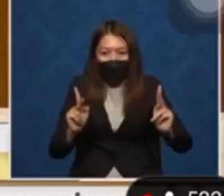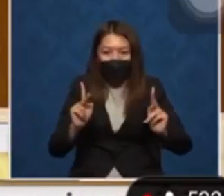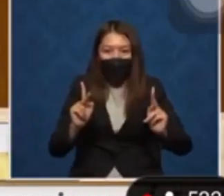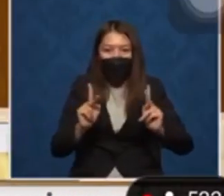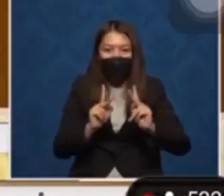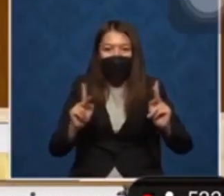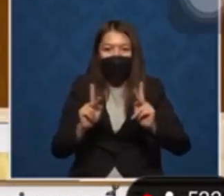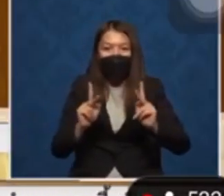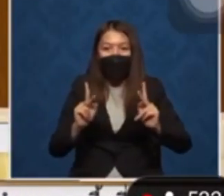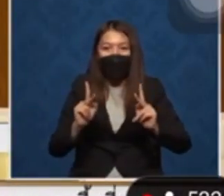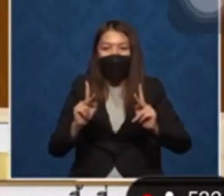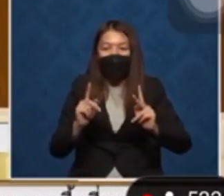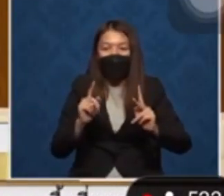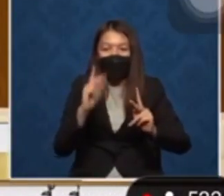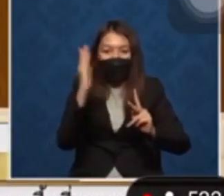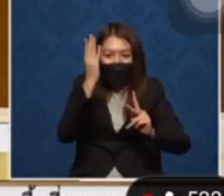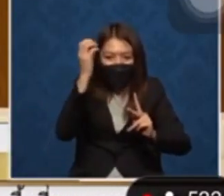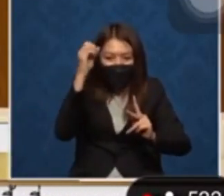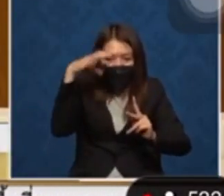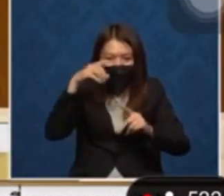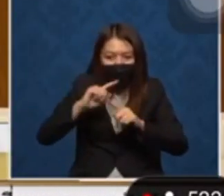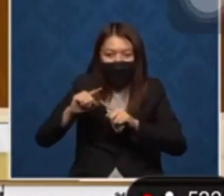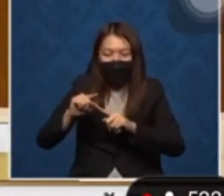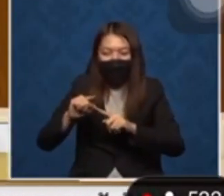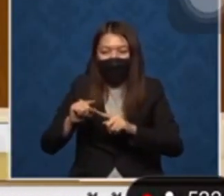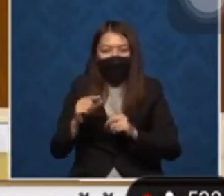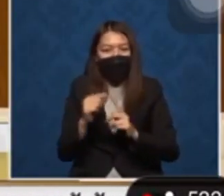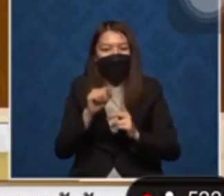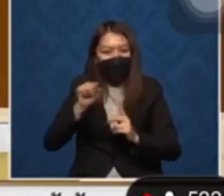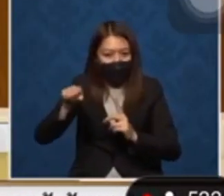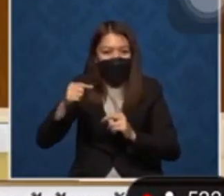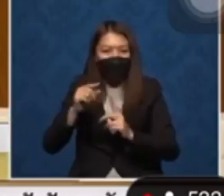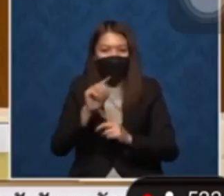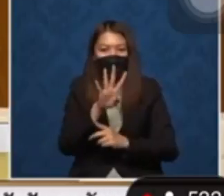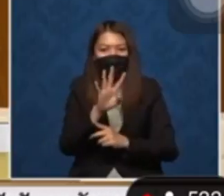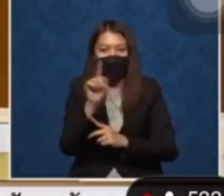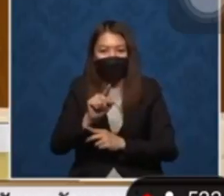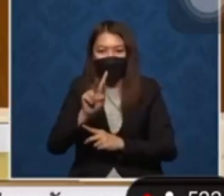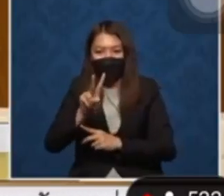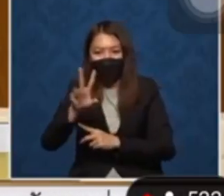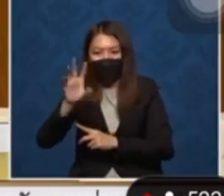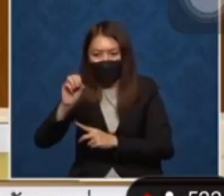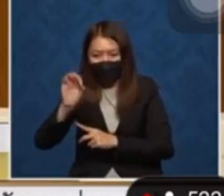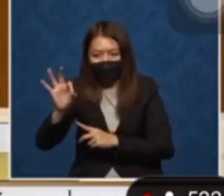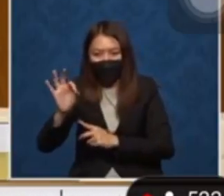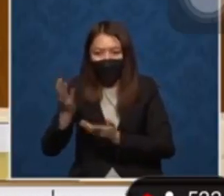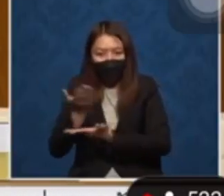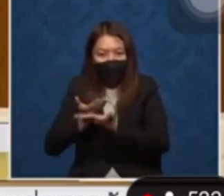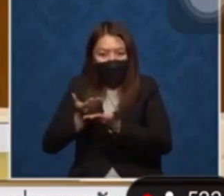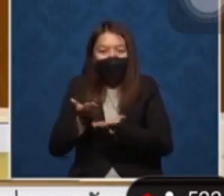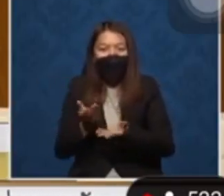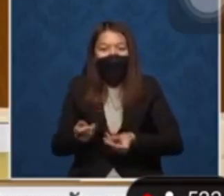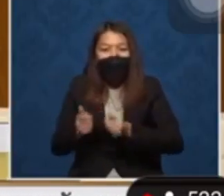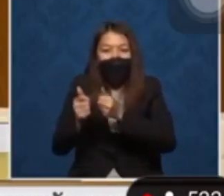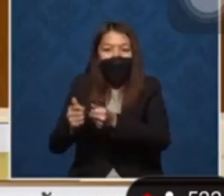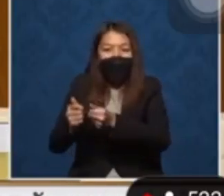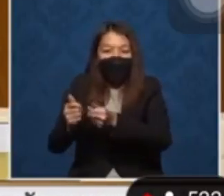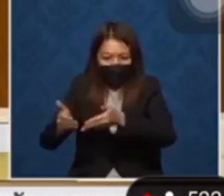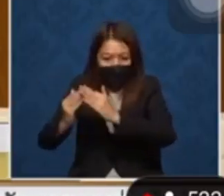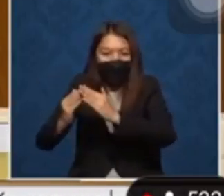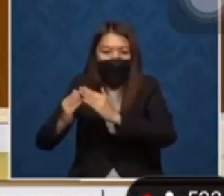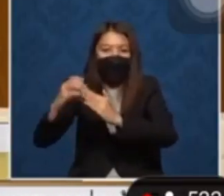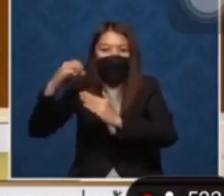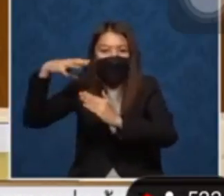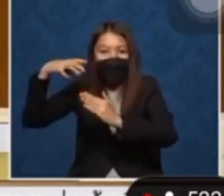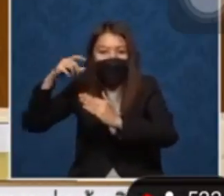พลังงานอ้างว่ามีคำสั่งที่4/2559จึงสามารถพิจารณาออกใบอนุญาตได้ว่